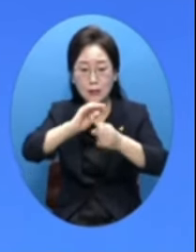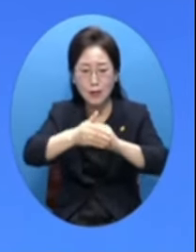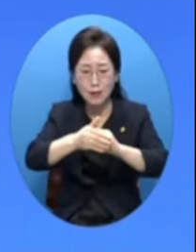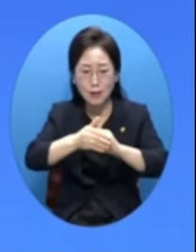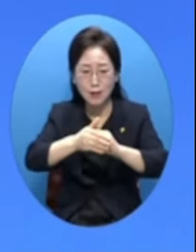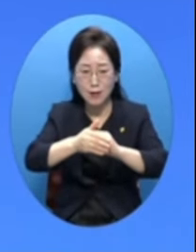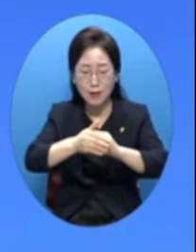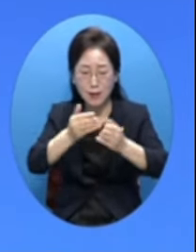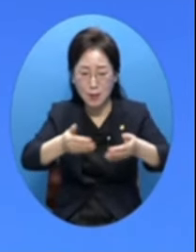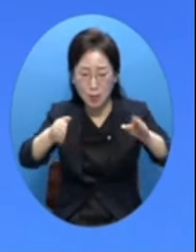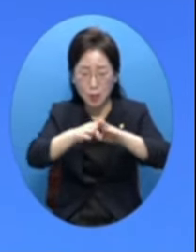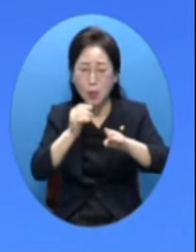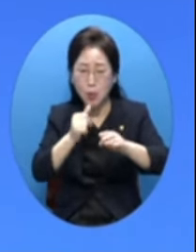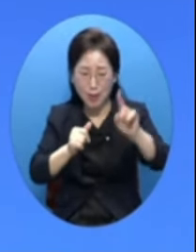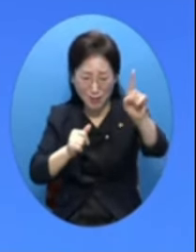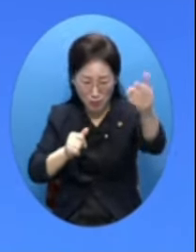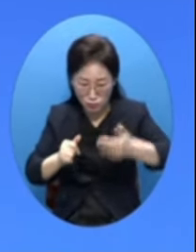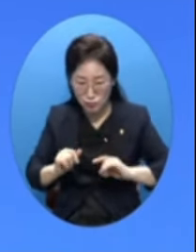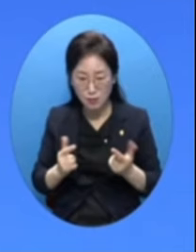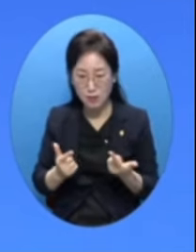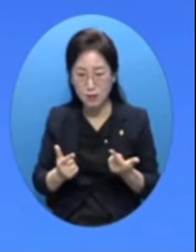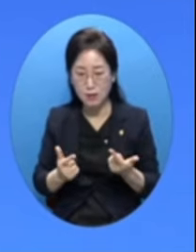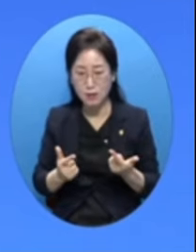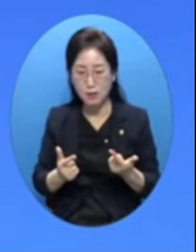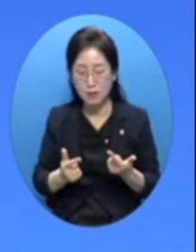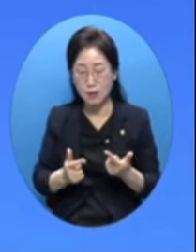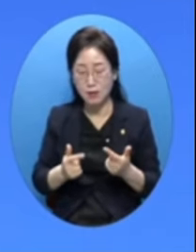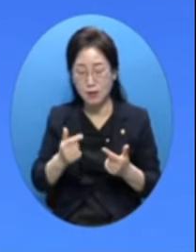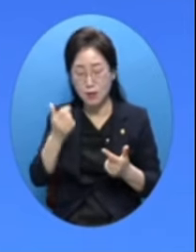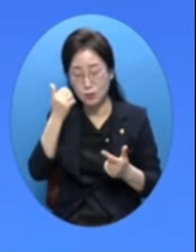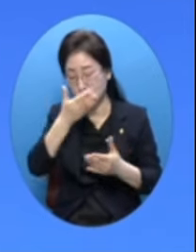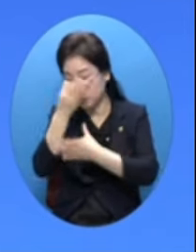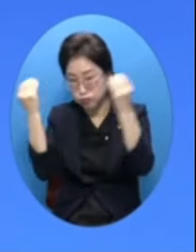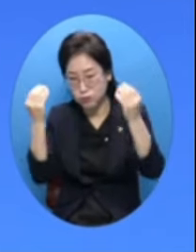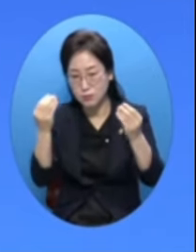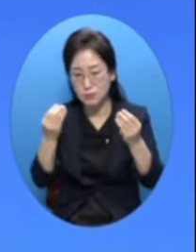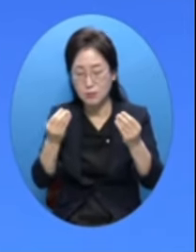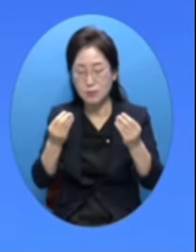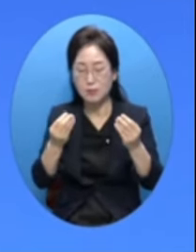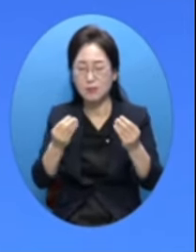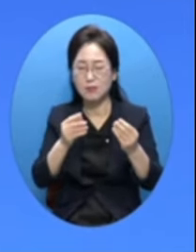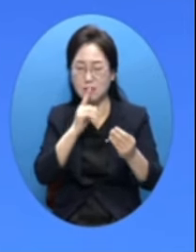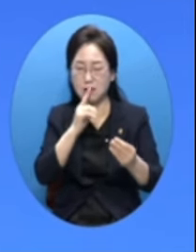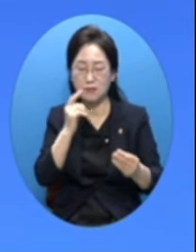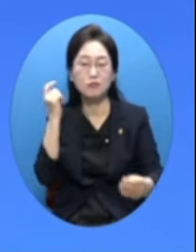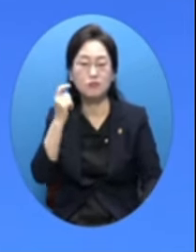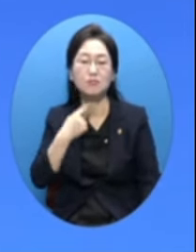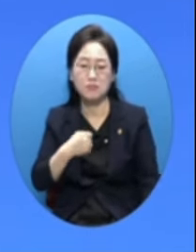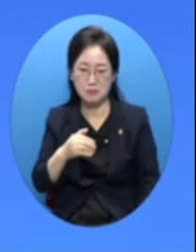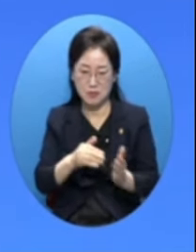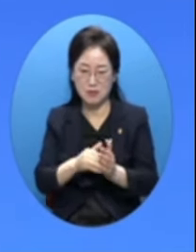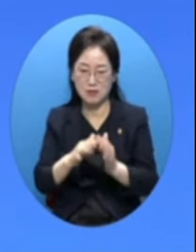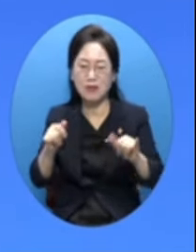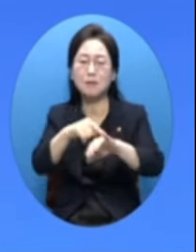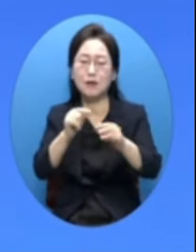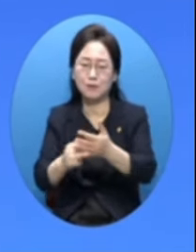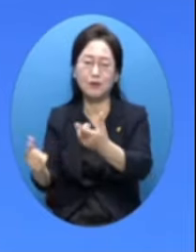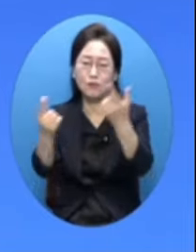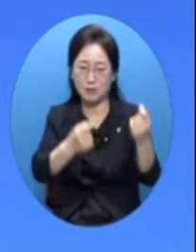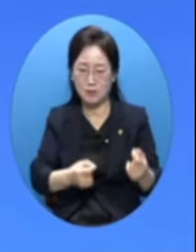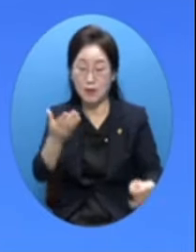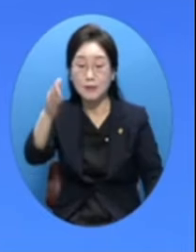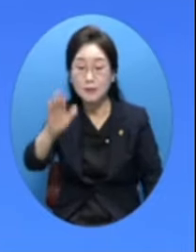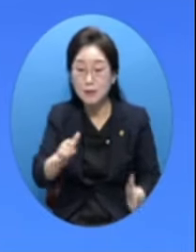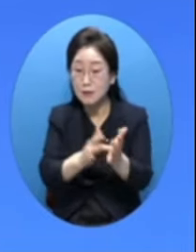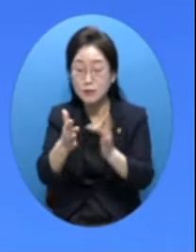아니하고 발걸음이 끊어졌다고 하는 얘기를 들은 적이 있습니다. 그 사람들의 인심입니다. 그러나 예수님은 우리가 절망에 처할